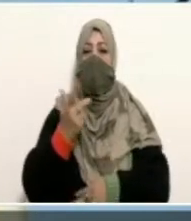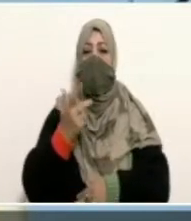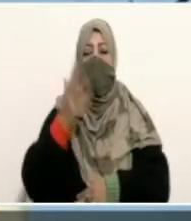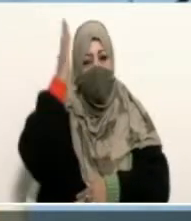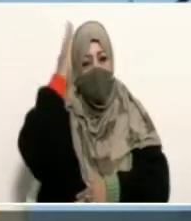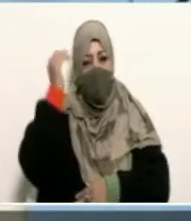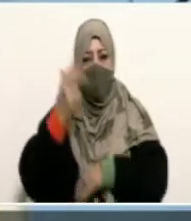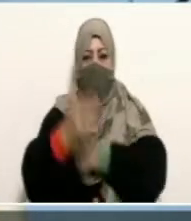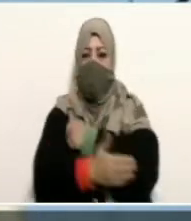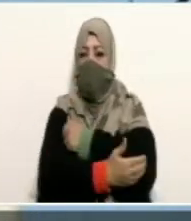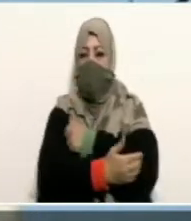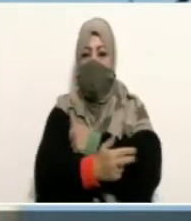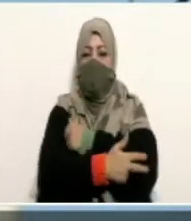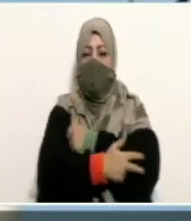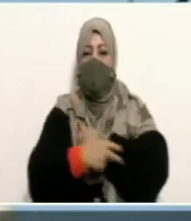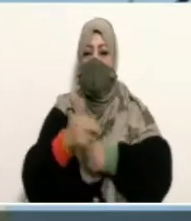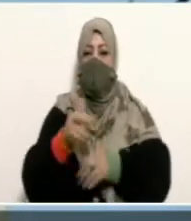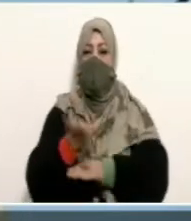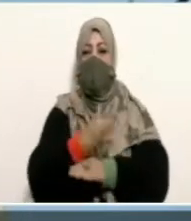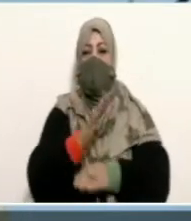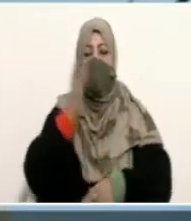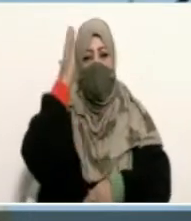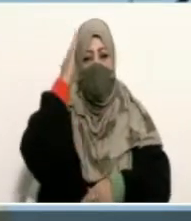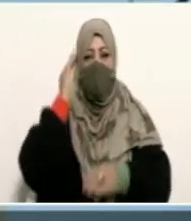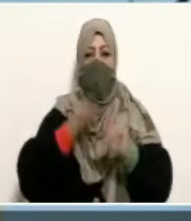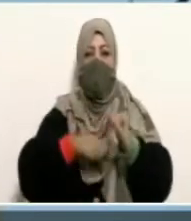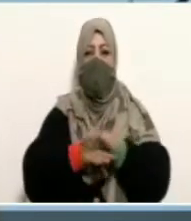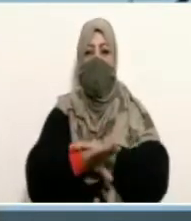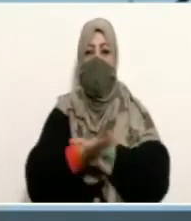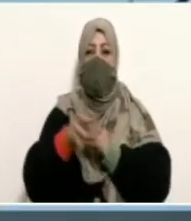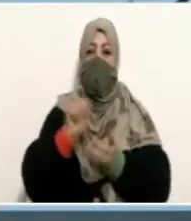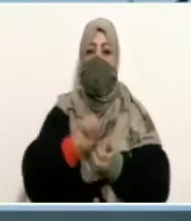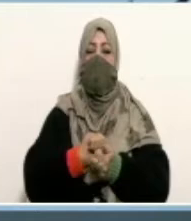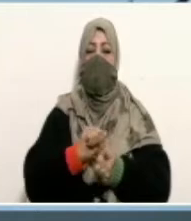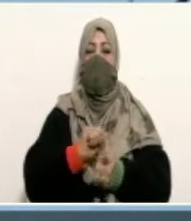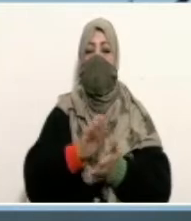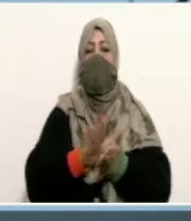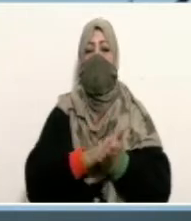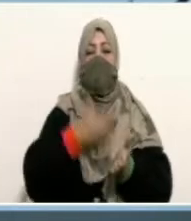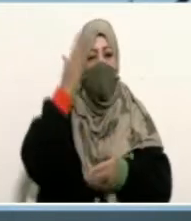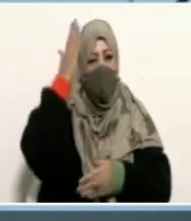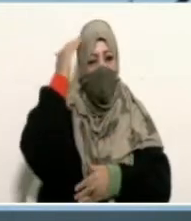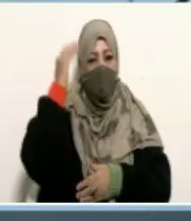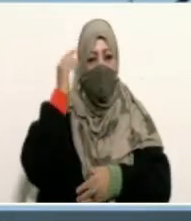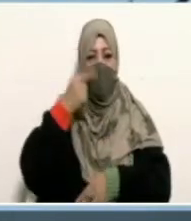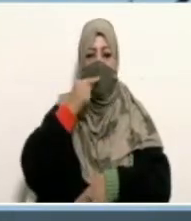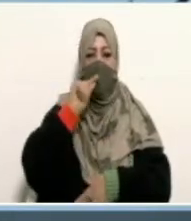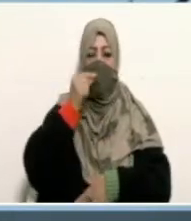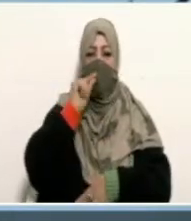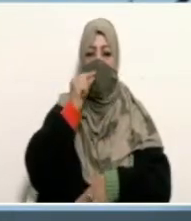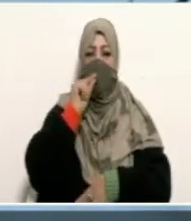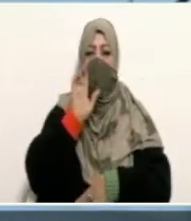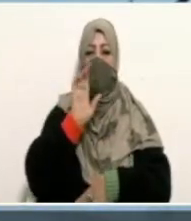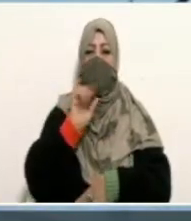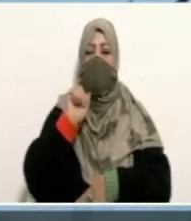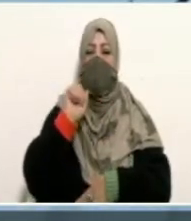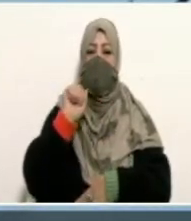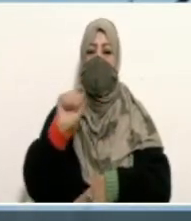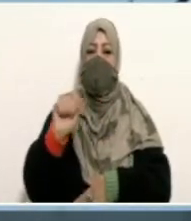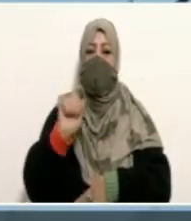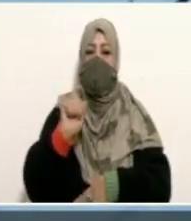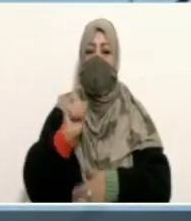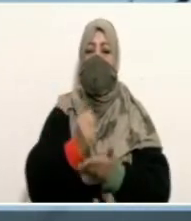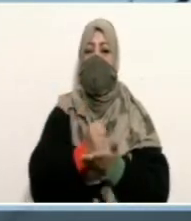ولا يعصره، فما حكم زكاة هنا بعض الزيتون أو بعض أنواع الزيتون؟ هنا صاحبها يعني